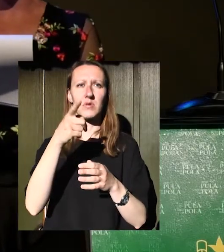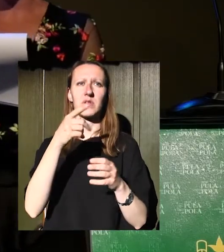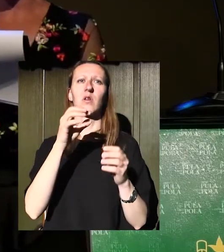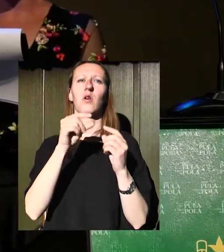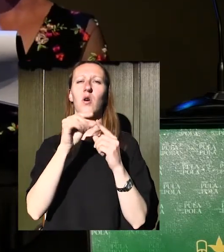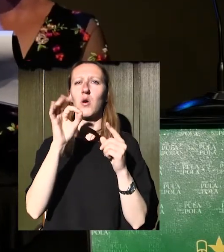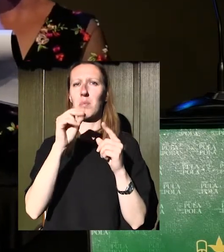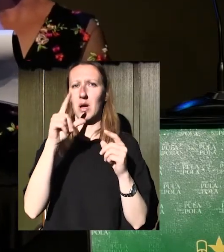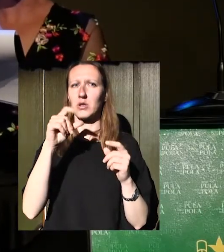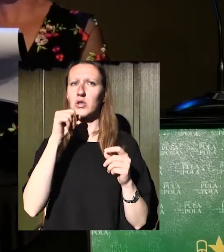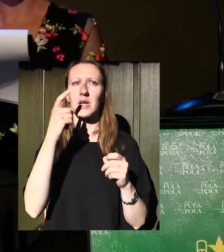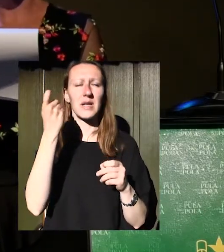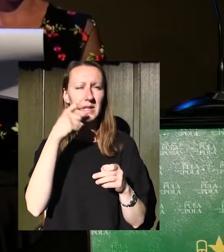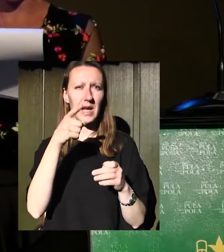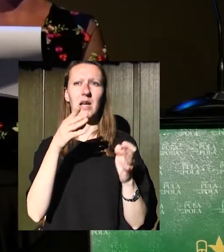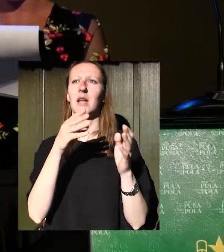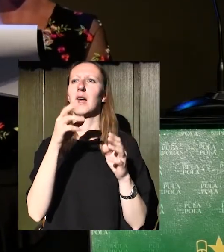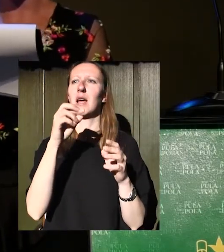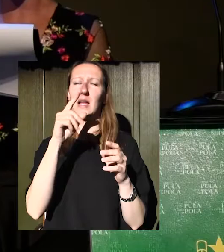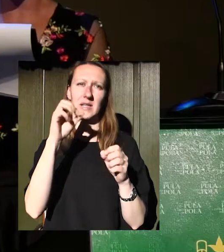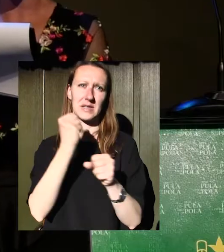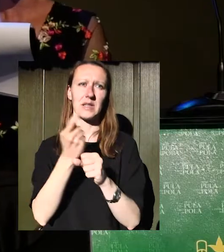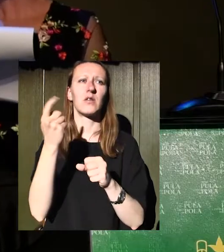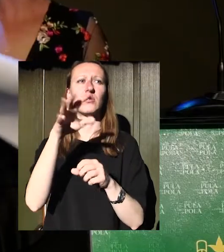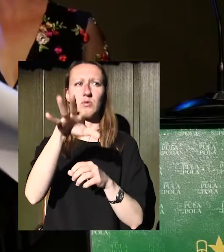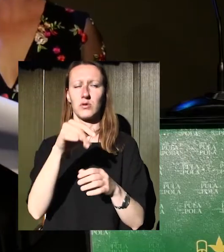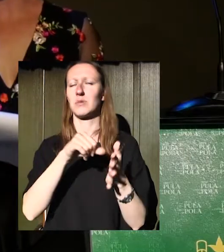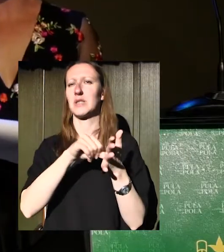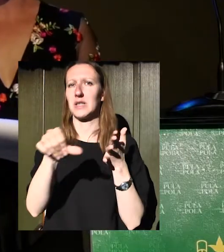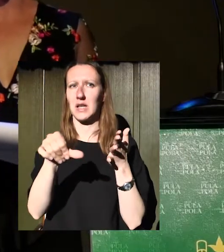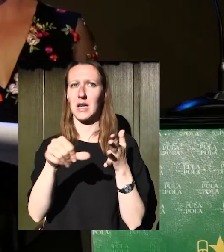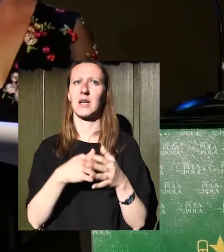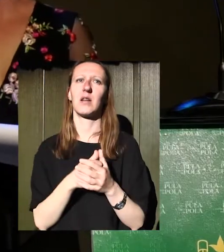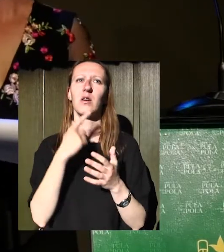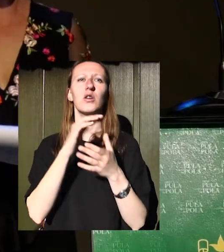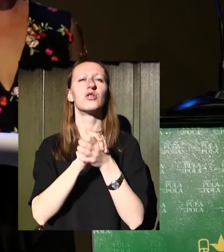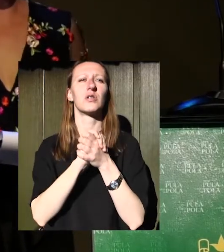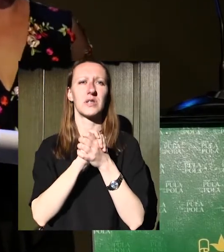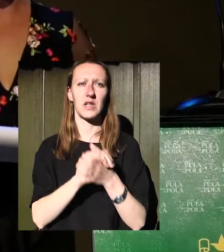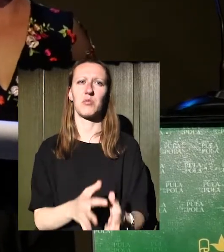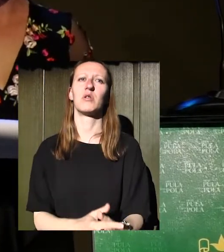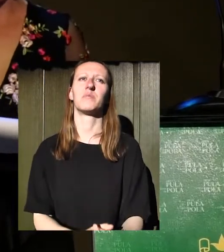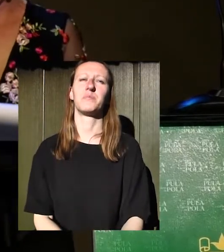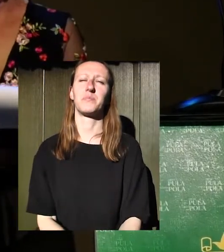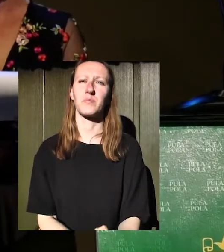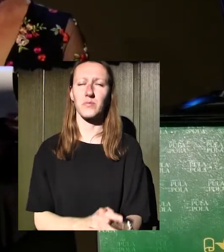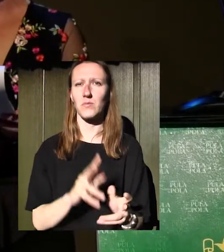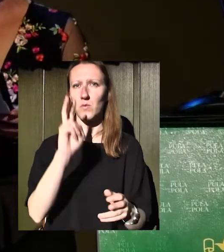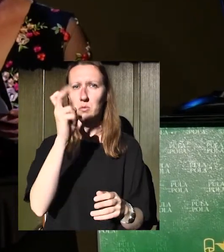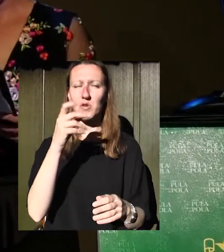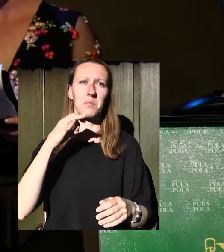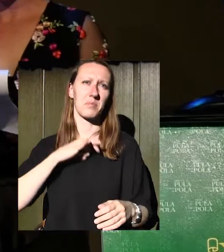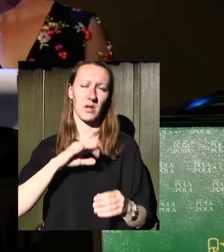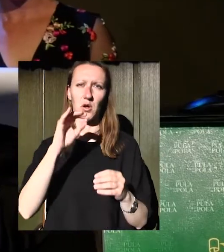predsjednika Dragana Opačića te tajnika Marka Ercega da preuzmu nagradu i čestitamo. Invitiamo quindi